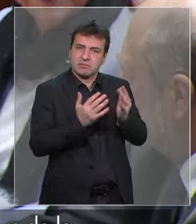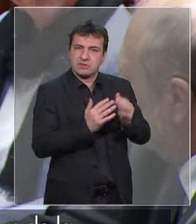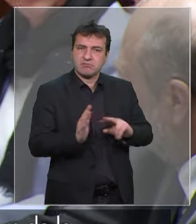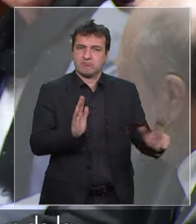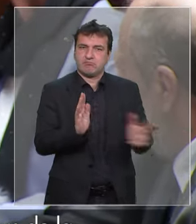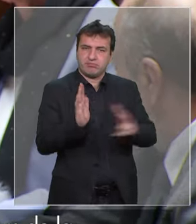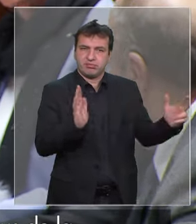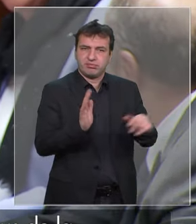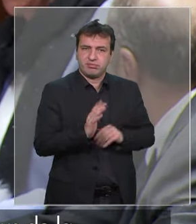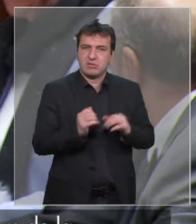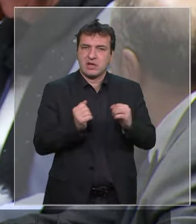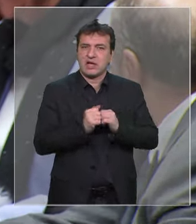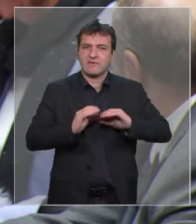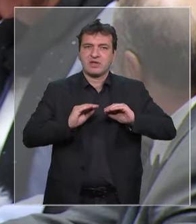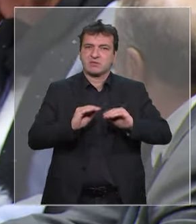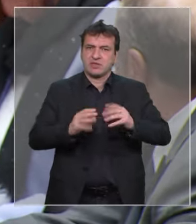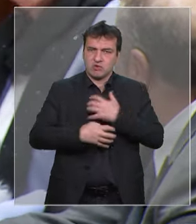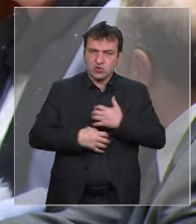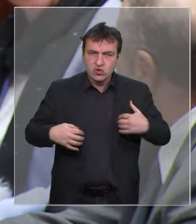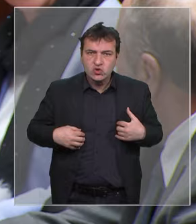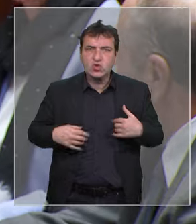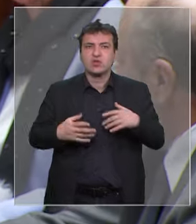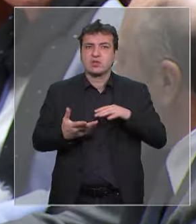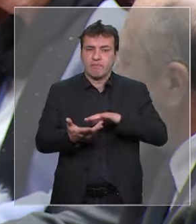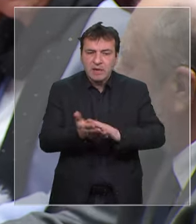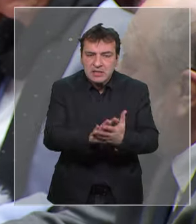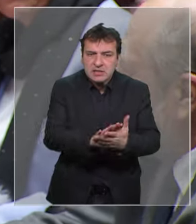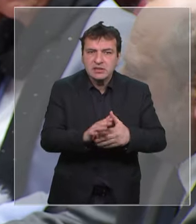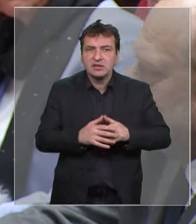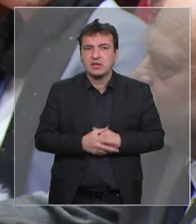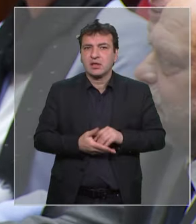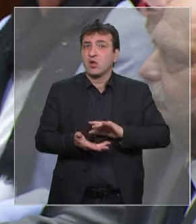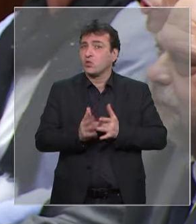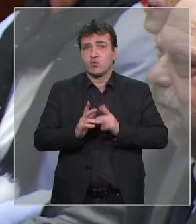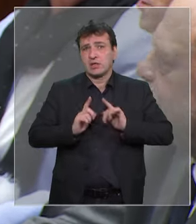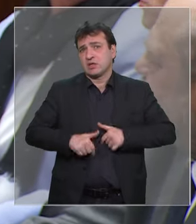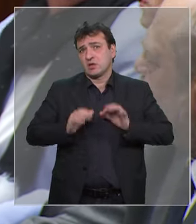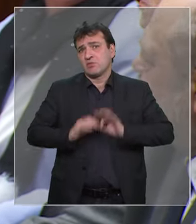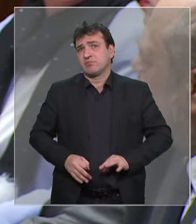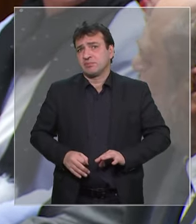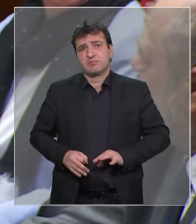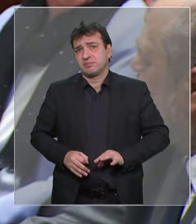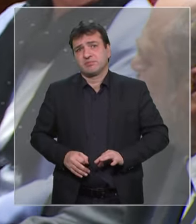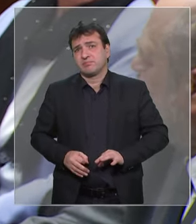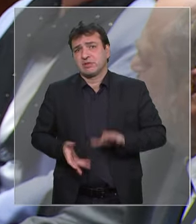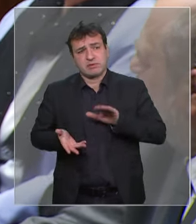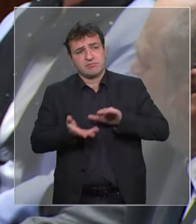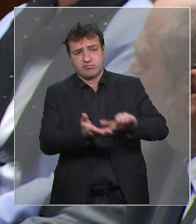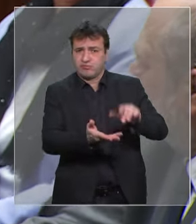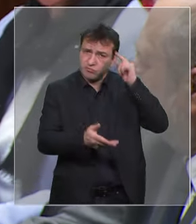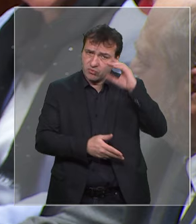labellisés avec les enseignements de la science et de la pratique et dont seront dotées toutes les écoles primaires pour au moins CP et CE1. Première